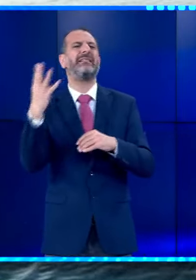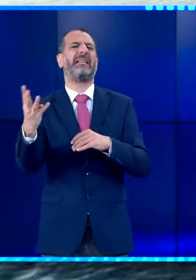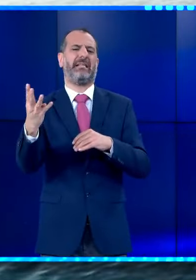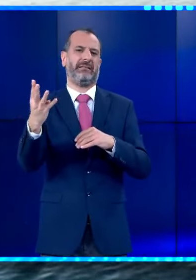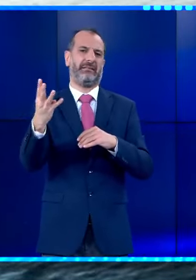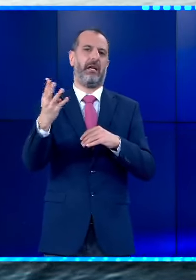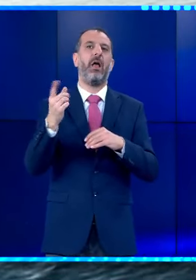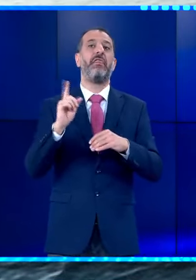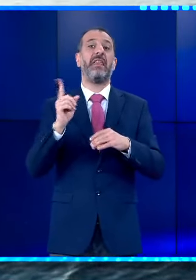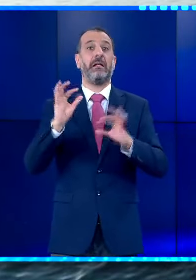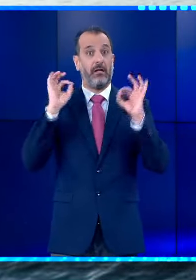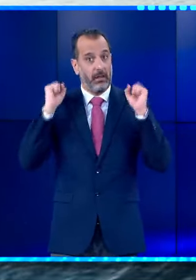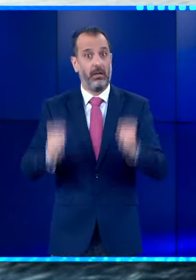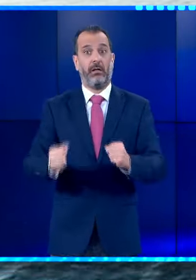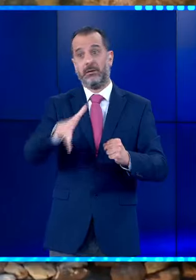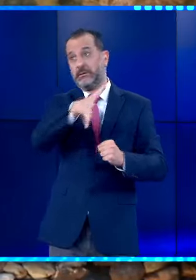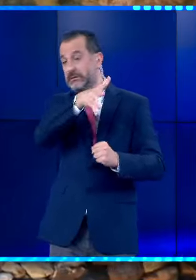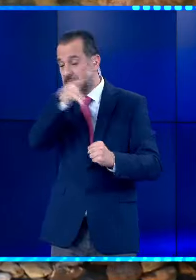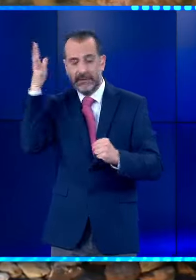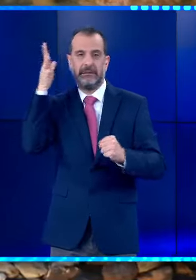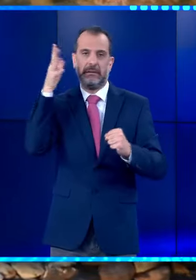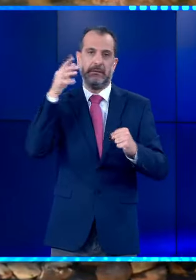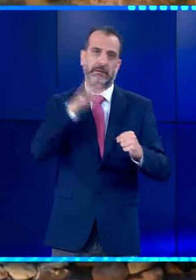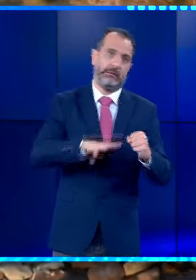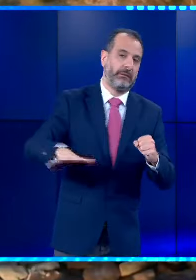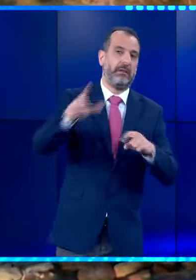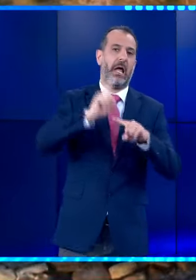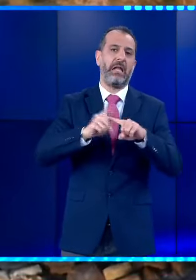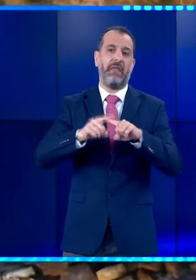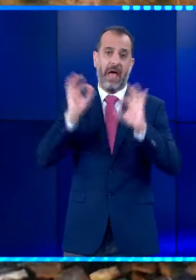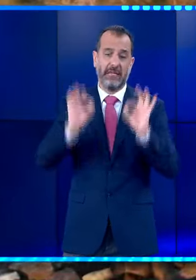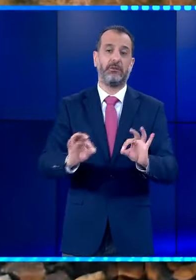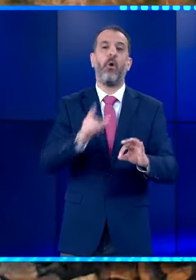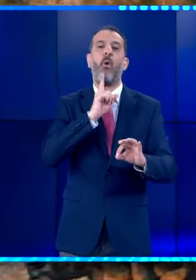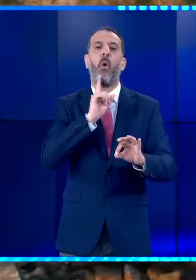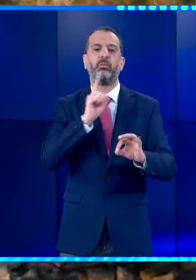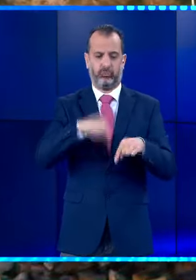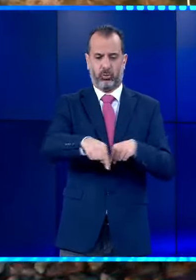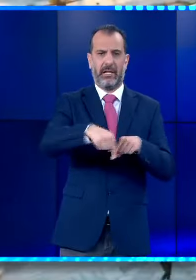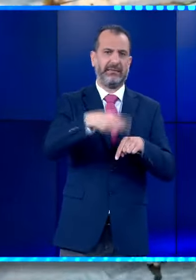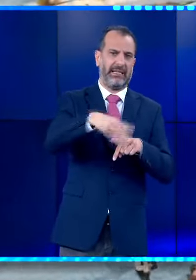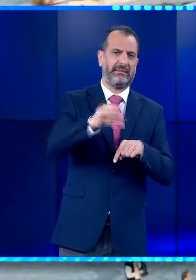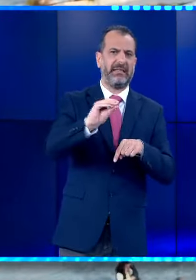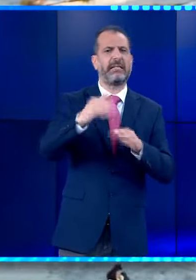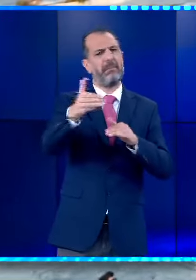τόσο έντονη η ζέστη στην υπόλοιπη χώρα, όπως θα είναι την Τρίτη και την Τετάρτη.